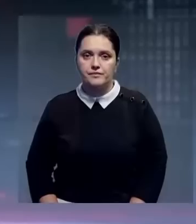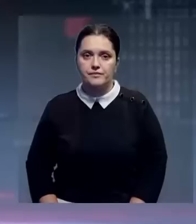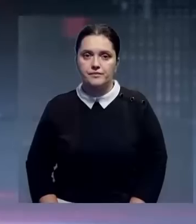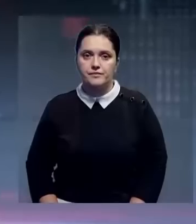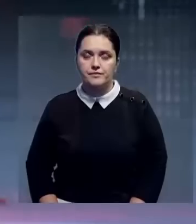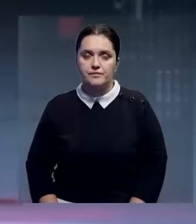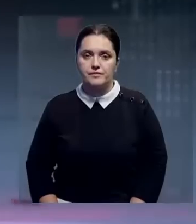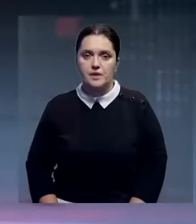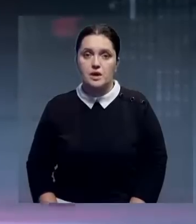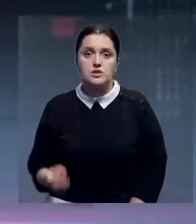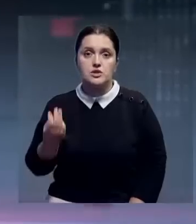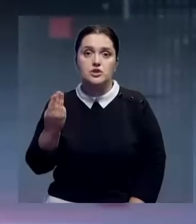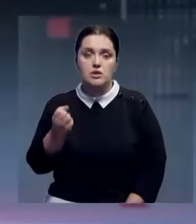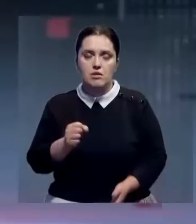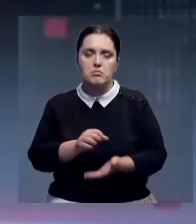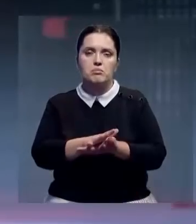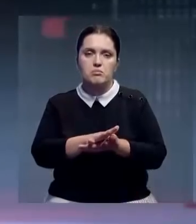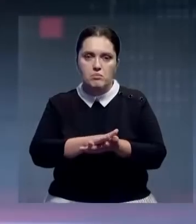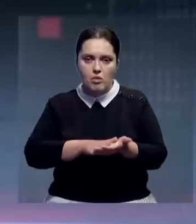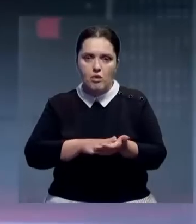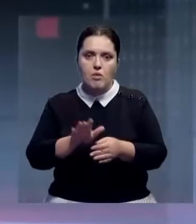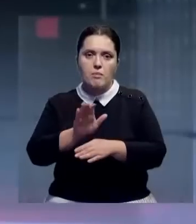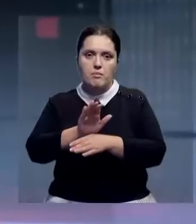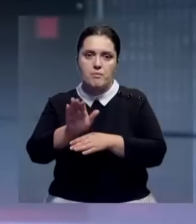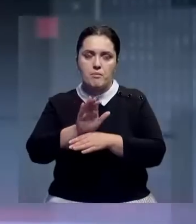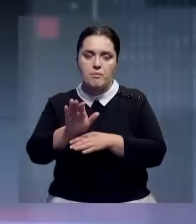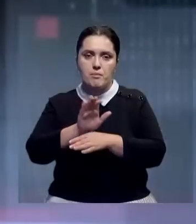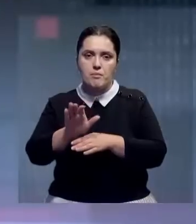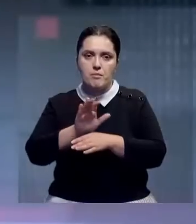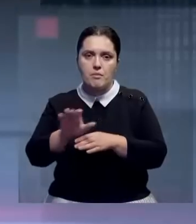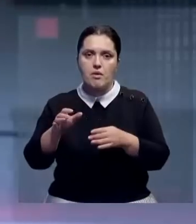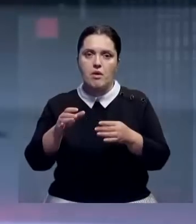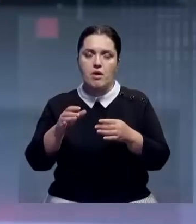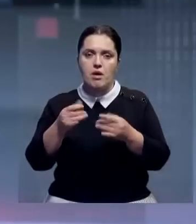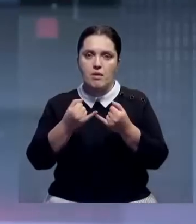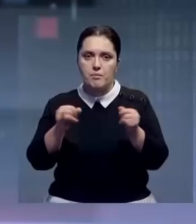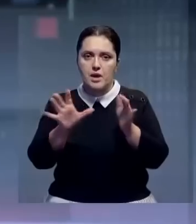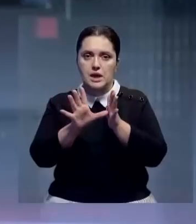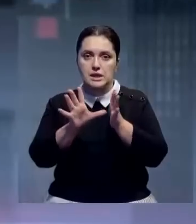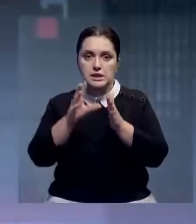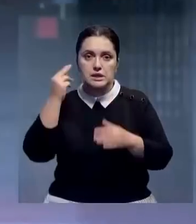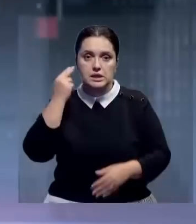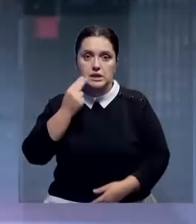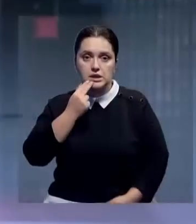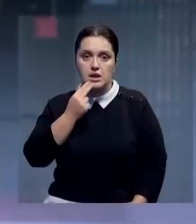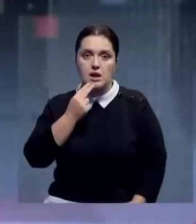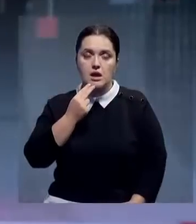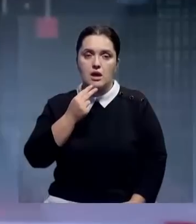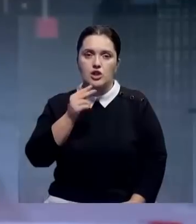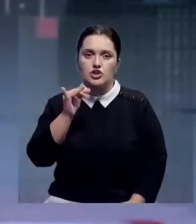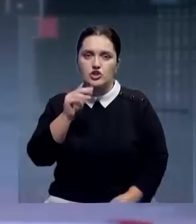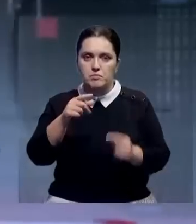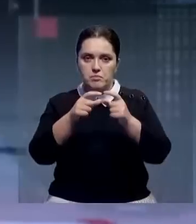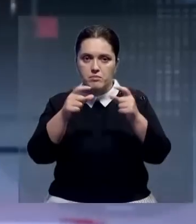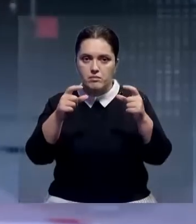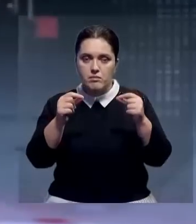О событиях в мире. США не будут полностью прекращать поставки своих полупроводников в Китай. Речь идет только о наиболее